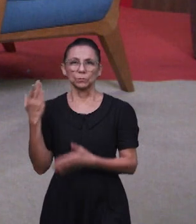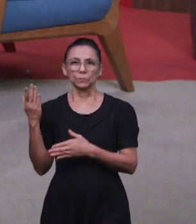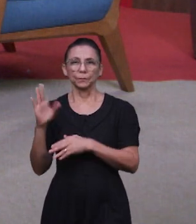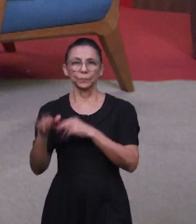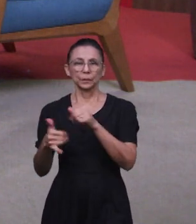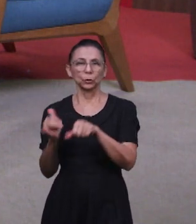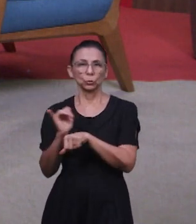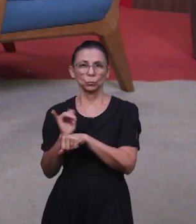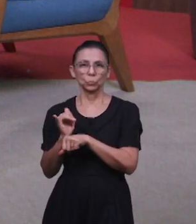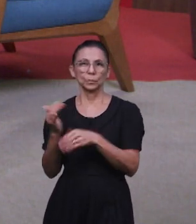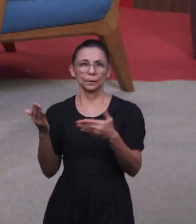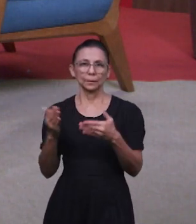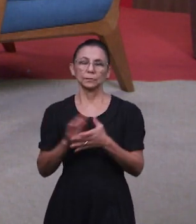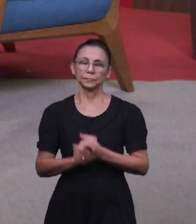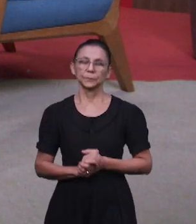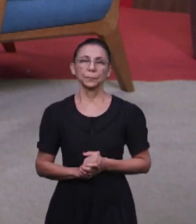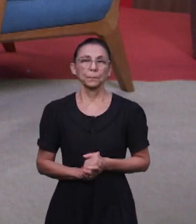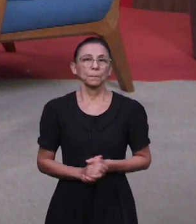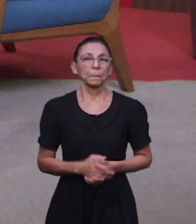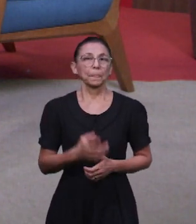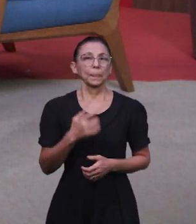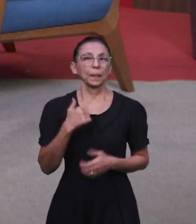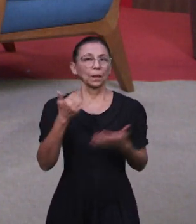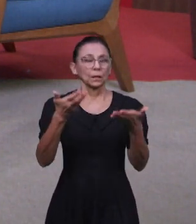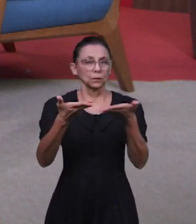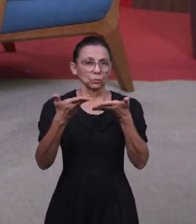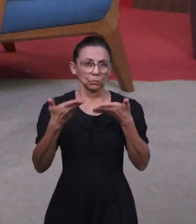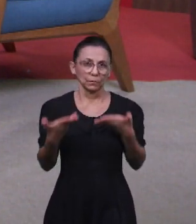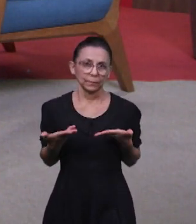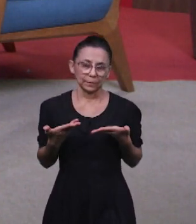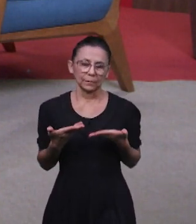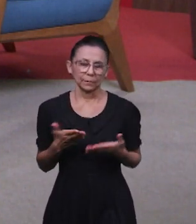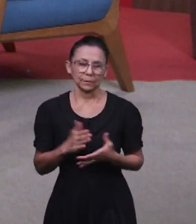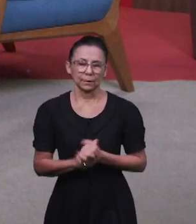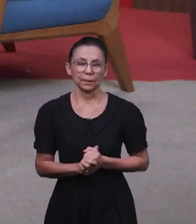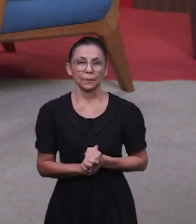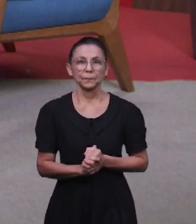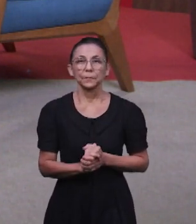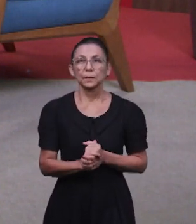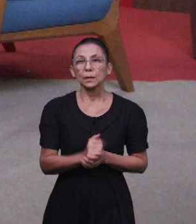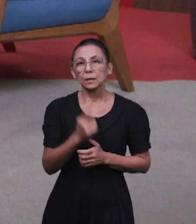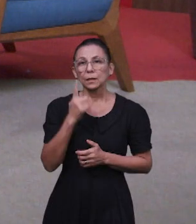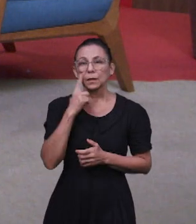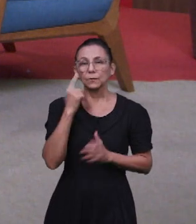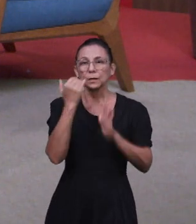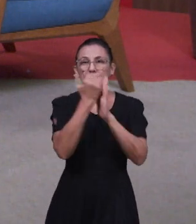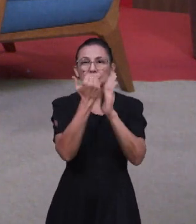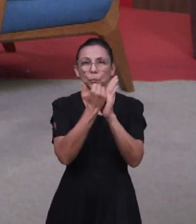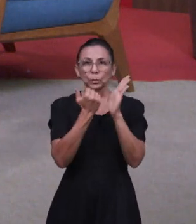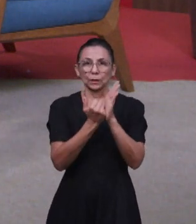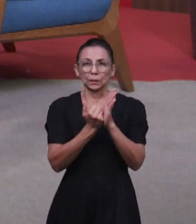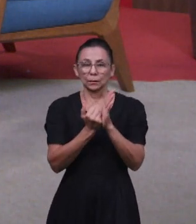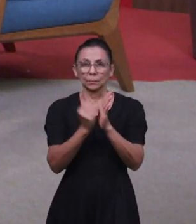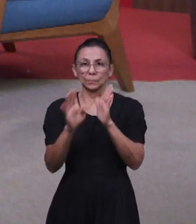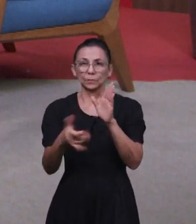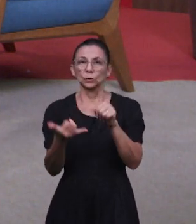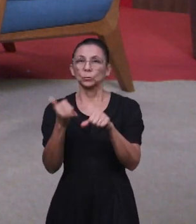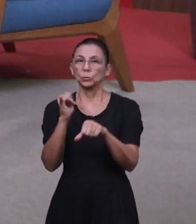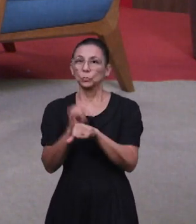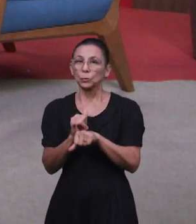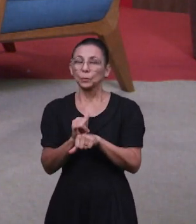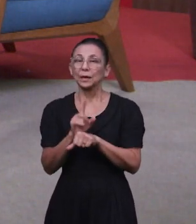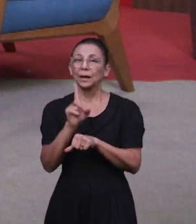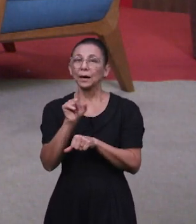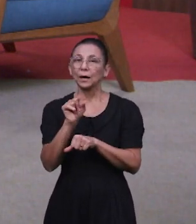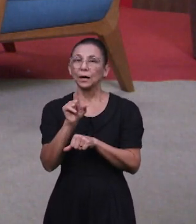Vous êtes en train d'assister cette vidéo par le canal YouTube, n'est-ce pas? Très bien. Je veux vous inviter à assister à une programmation dans ce même canal qui est spécial,